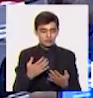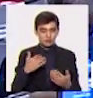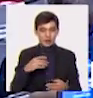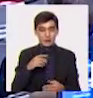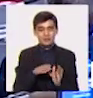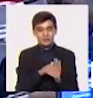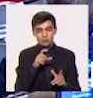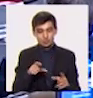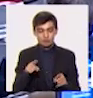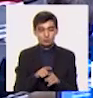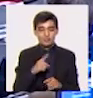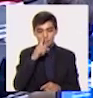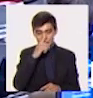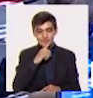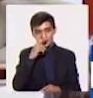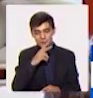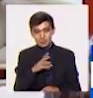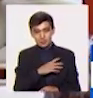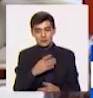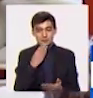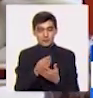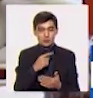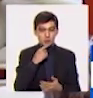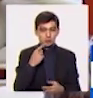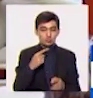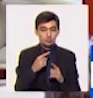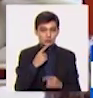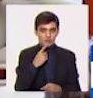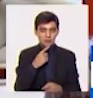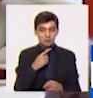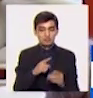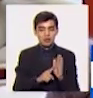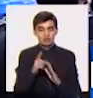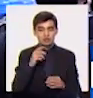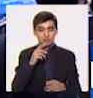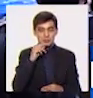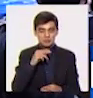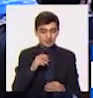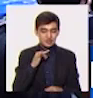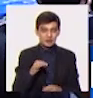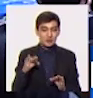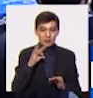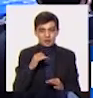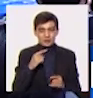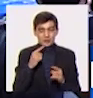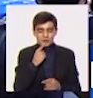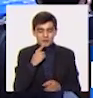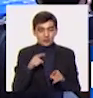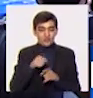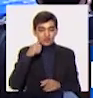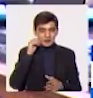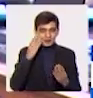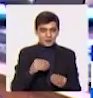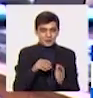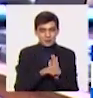бір-екі айдан кейін қайтадан өздеріне ыңғайлы тілде сөйлеп кетті. Сондай бір шенеуніктің тілге деген немқұрайлығы кеше депутат